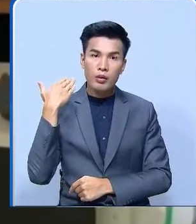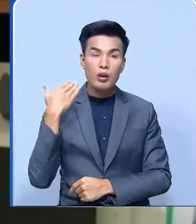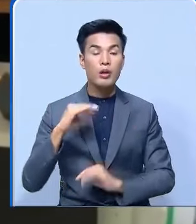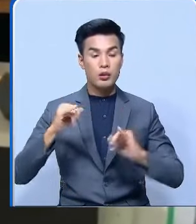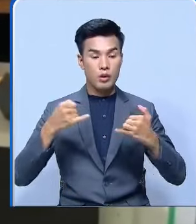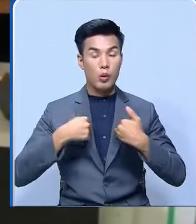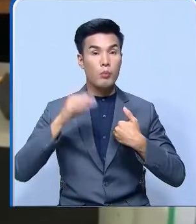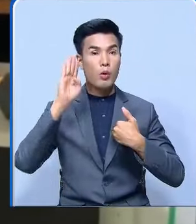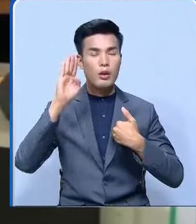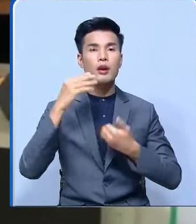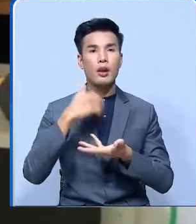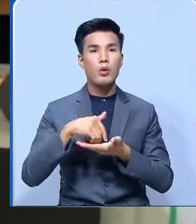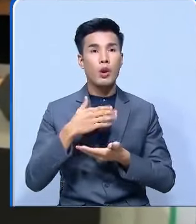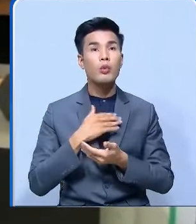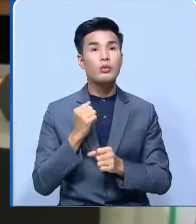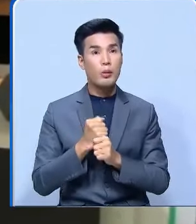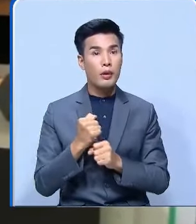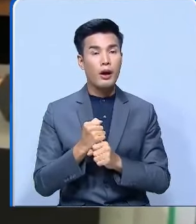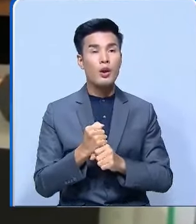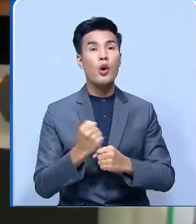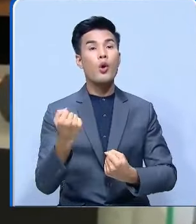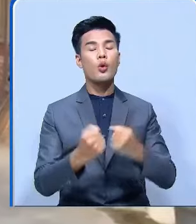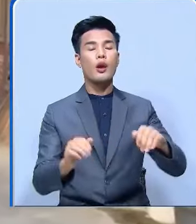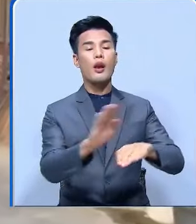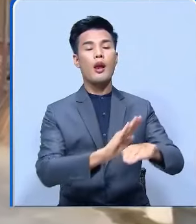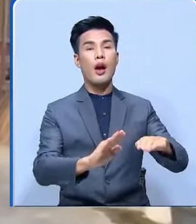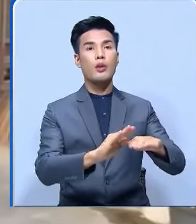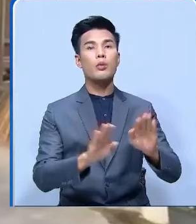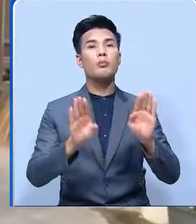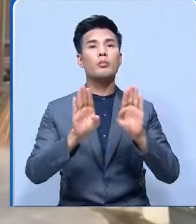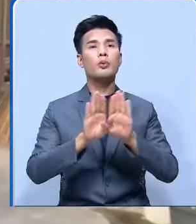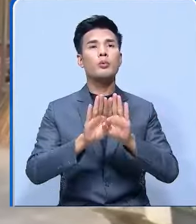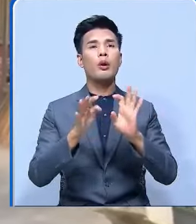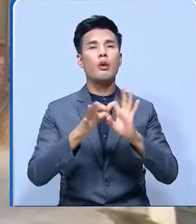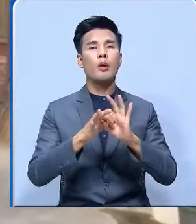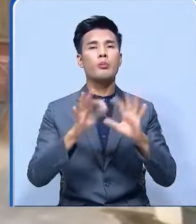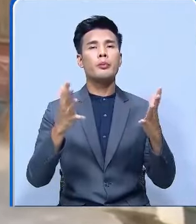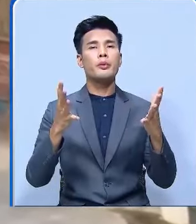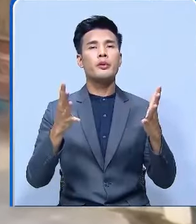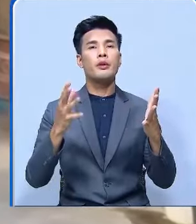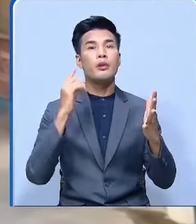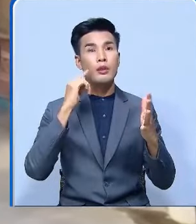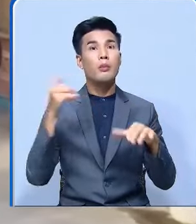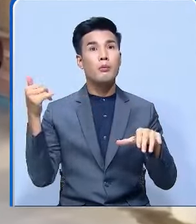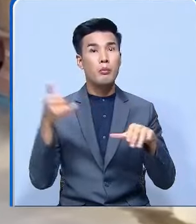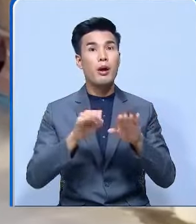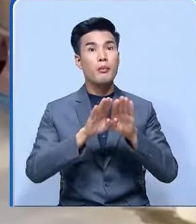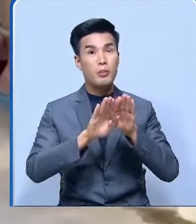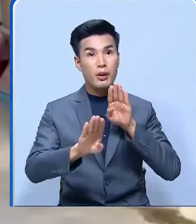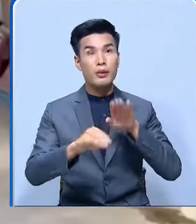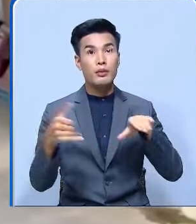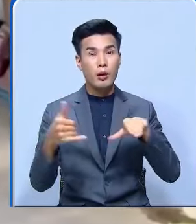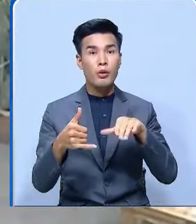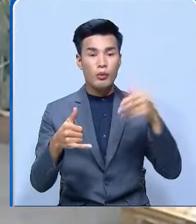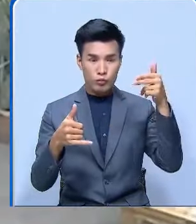ทเล่าว่าขณะเกิดเหตุกำลังล้างรถอยู่ในซอยใกล้ๆกับบริษัทแล้วไม่ได้ล็อกประตูและไม่คิดว่าจะมีคนกล้าเข้าไปเปิดกระจกเนื่องจากว่ามีกล้องวง